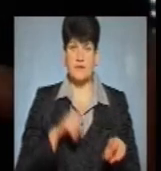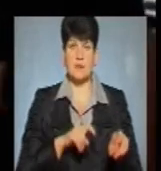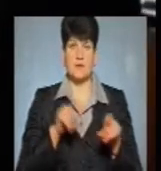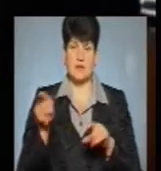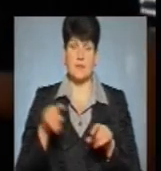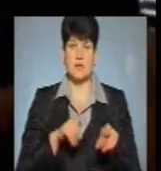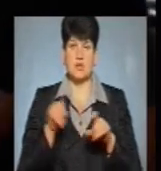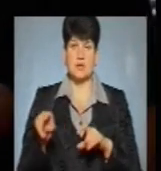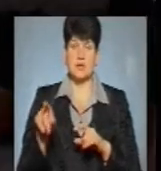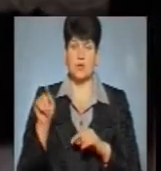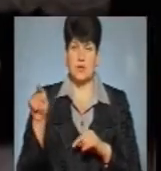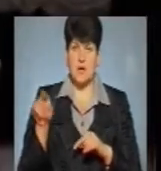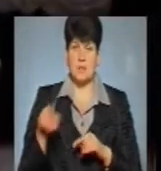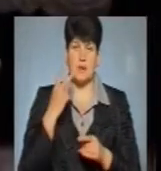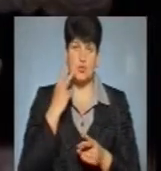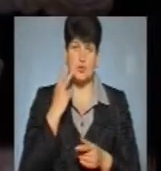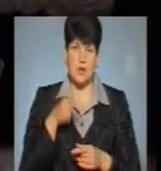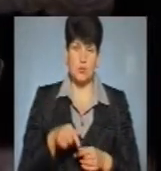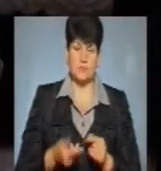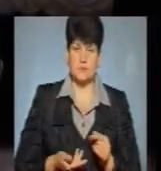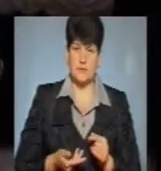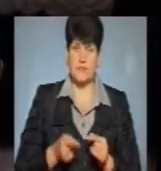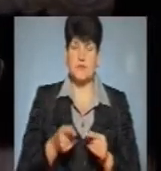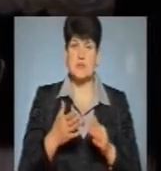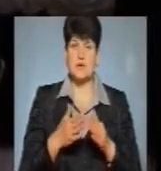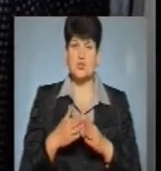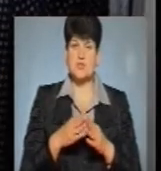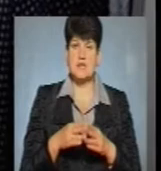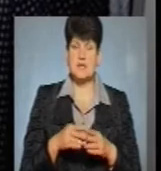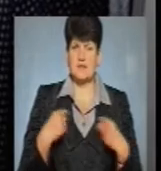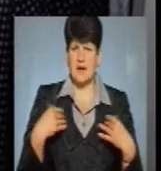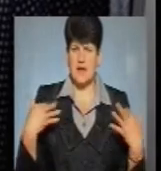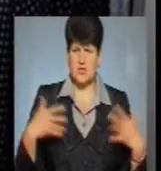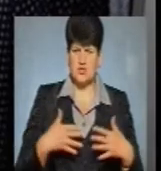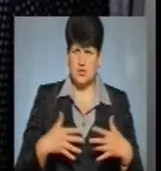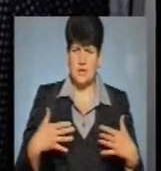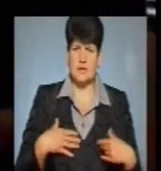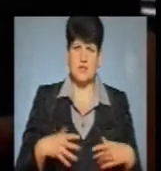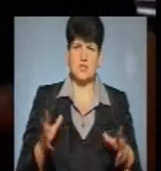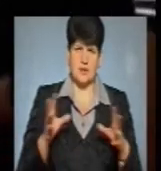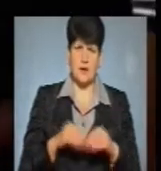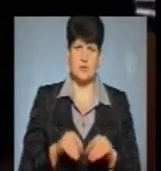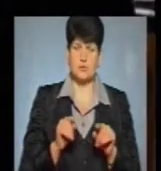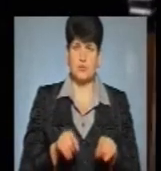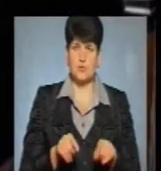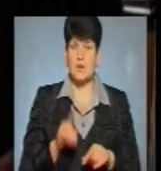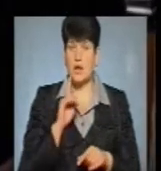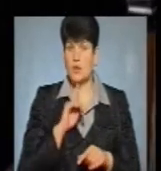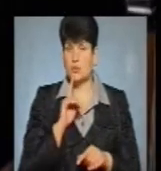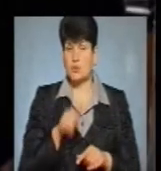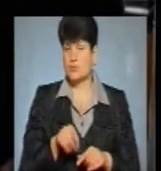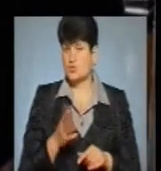А тепер ми постоянно тут. Це і сусідів речі, і наші речі, все разом. А доти ми будемо жити, ми